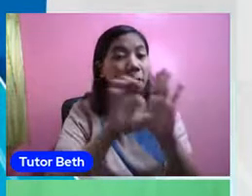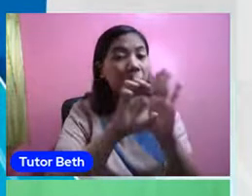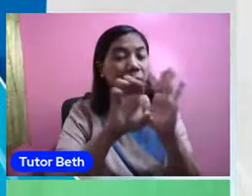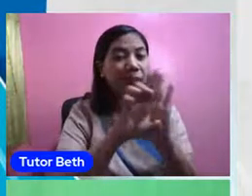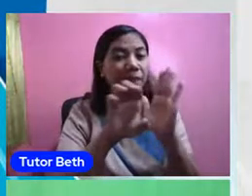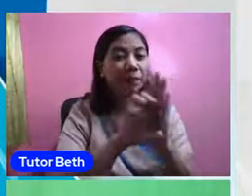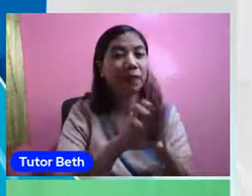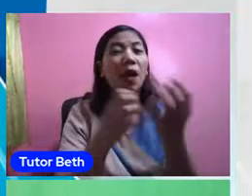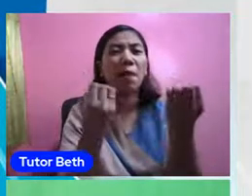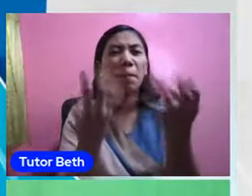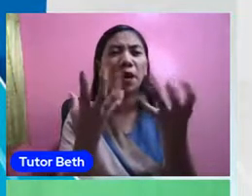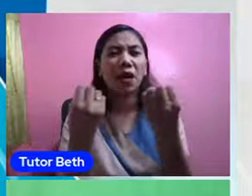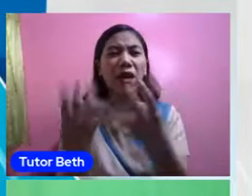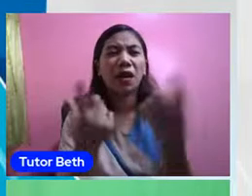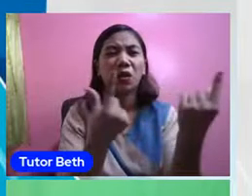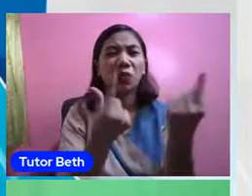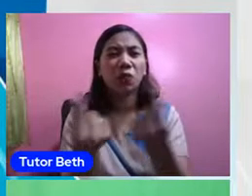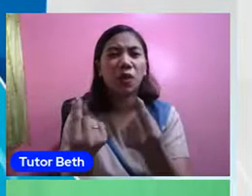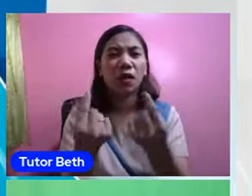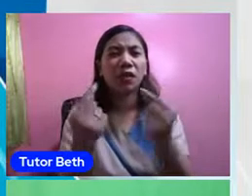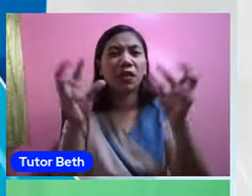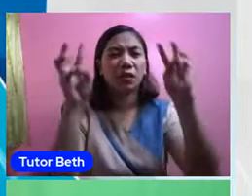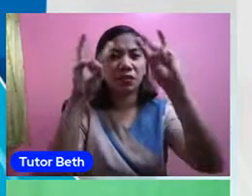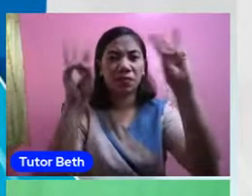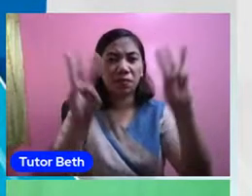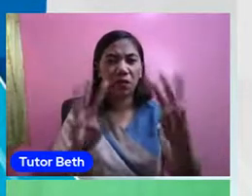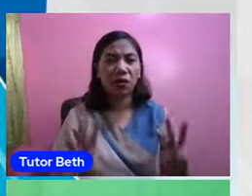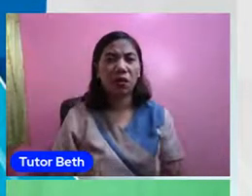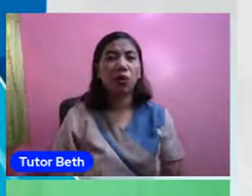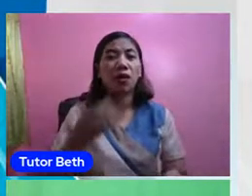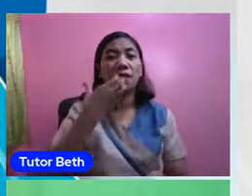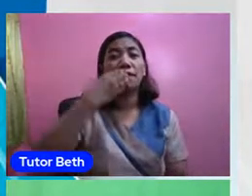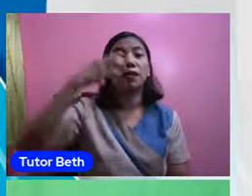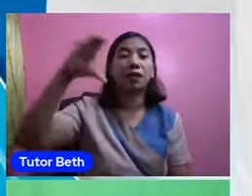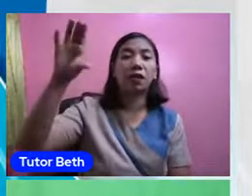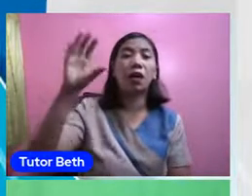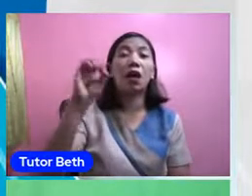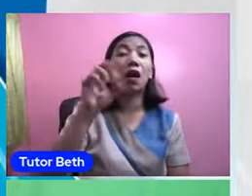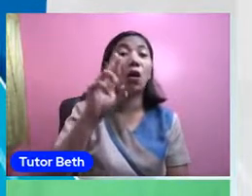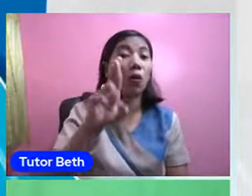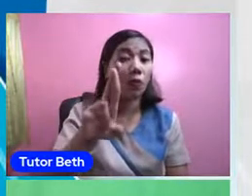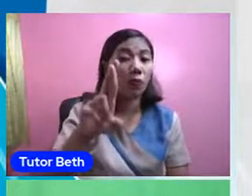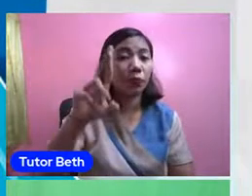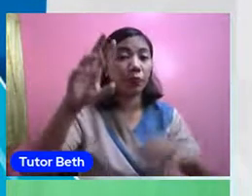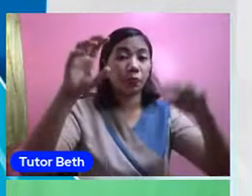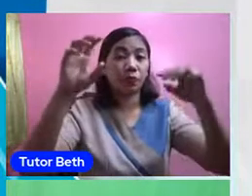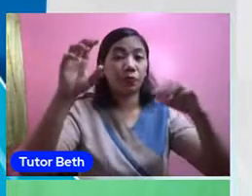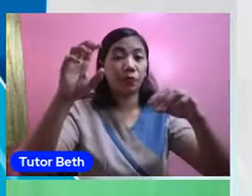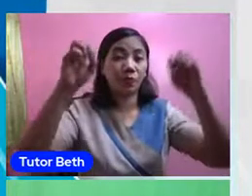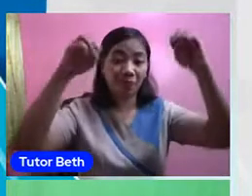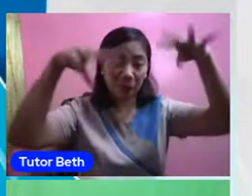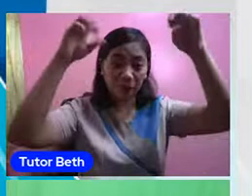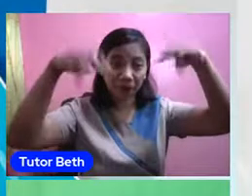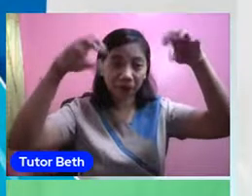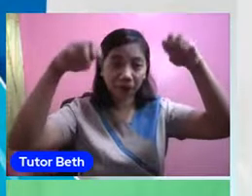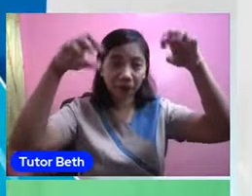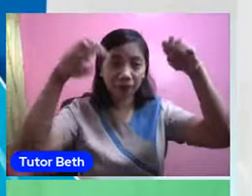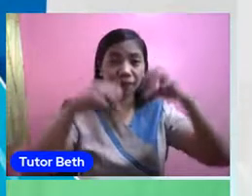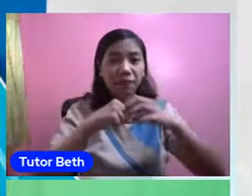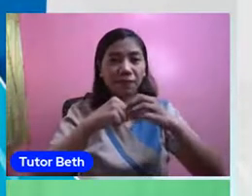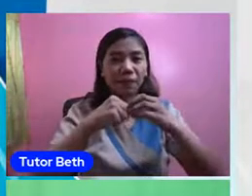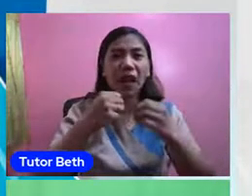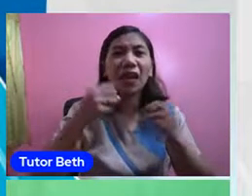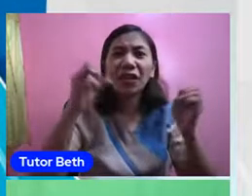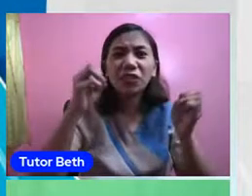mga gawain sa panahon ng tag-araw o tag-init. Okay, ano'y napapansin nyo sa unang